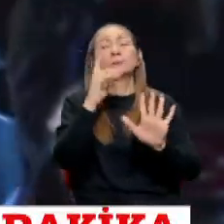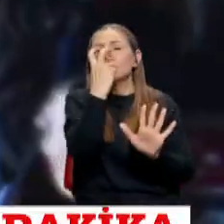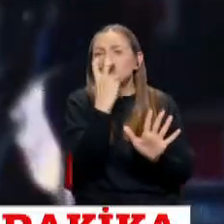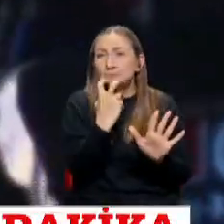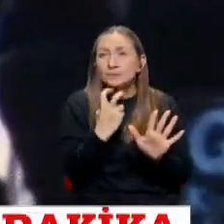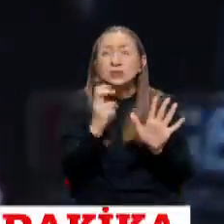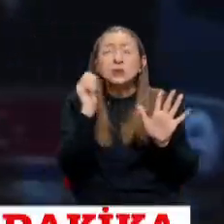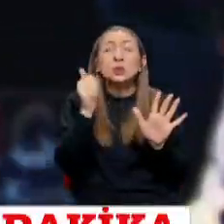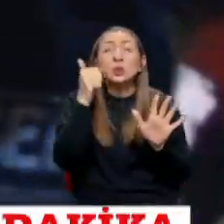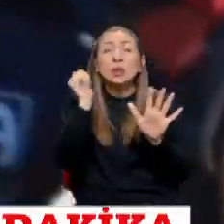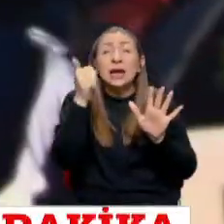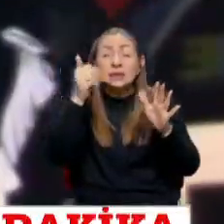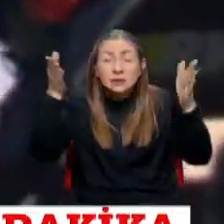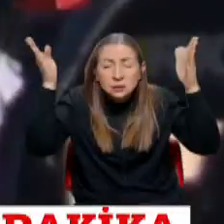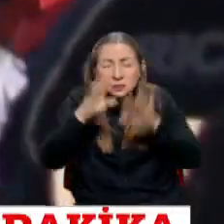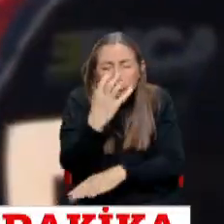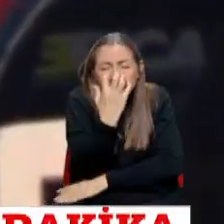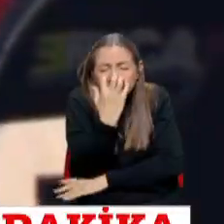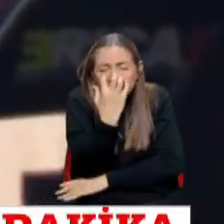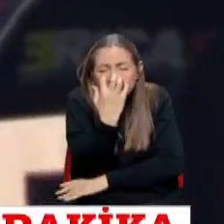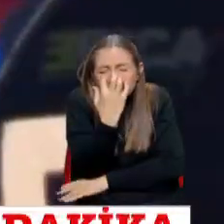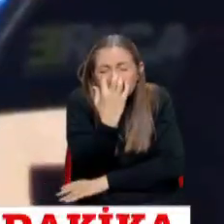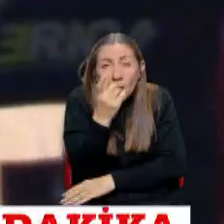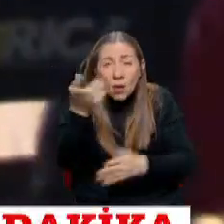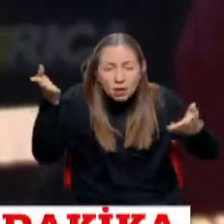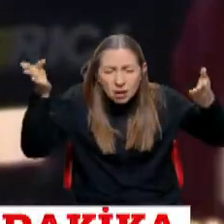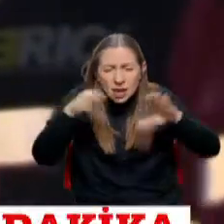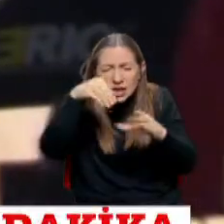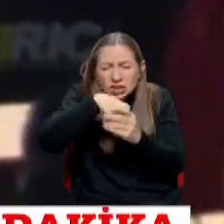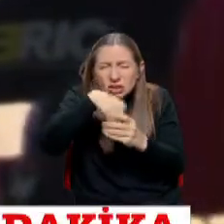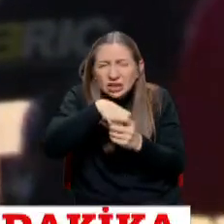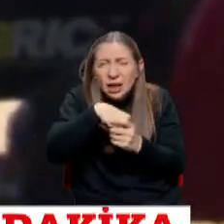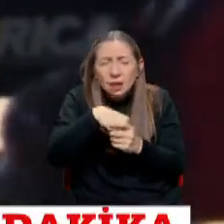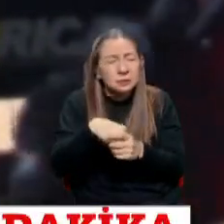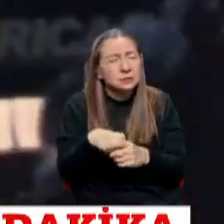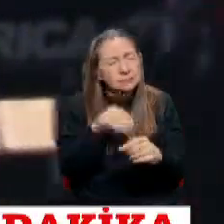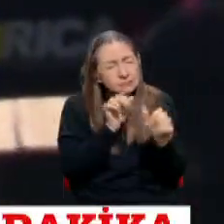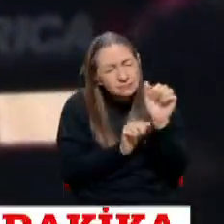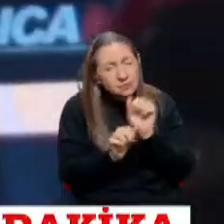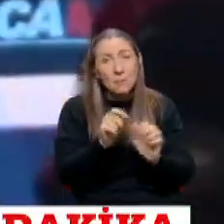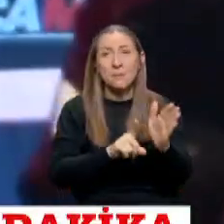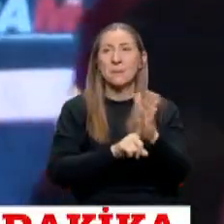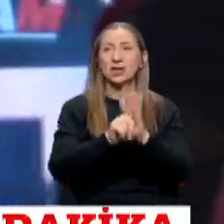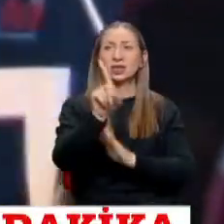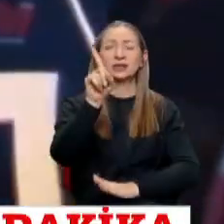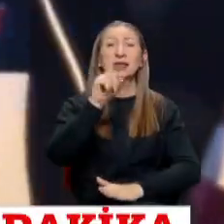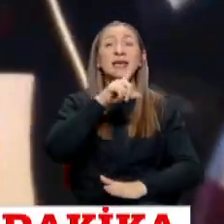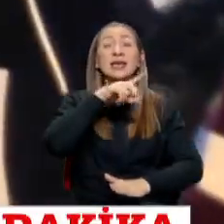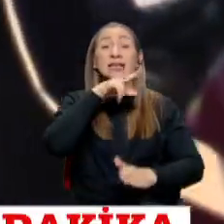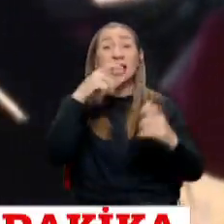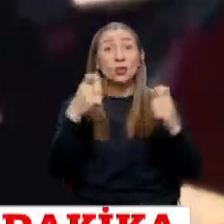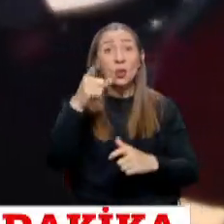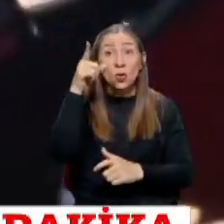Ağartmış'ın. Günlerdir enkazın altındaydı. O enkazın altında direndi, başardı.